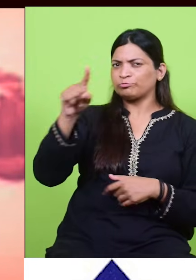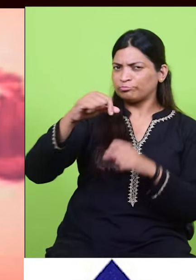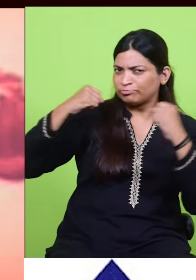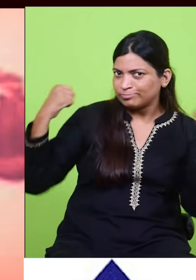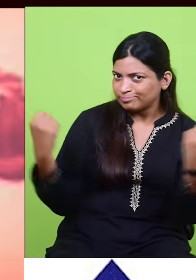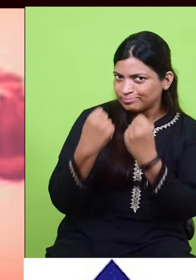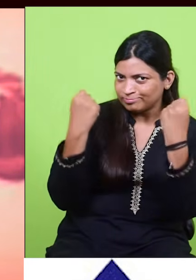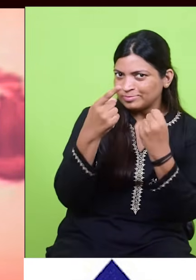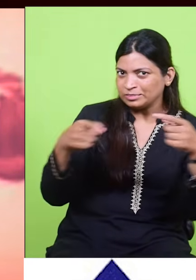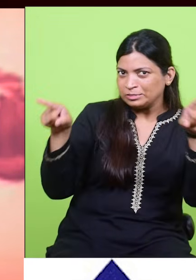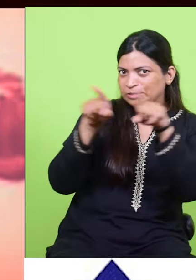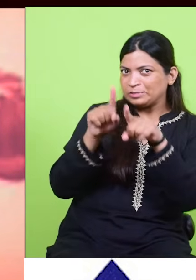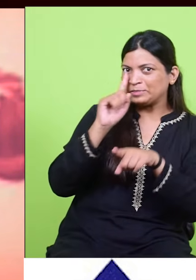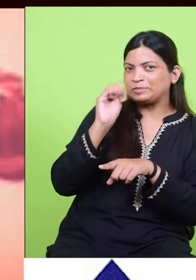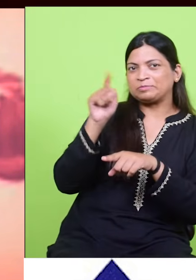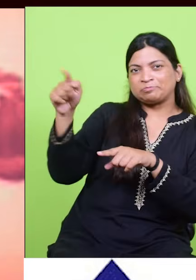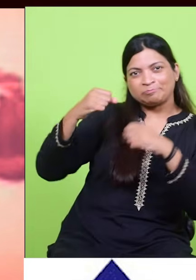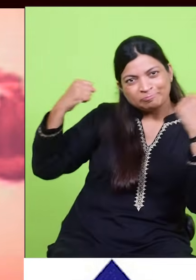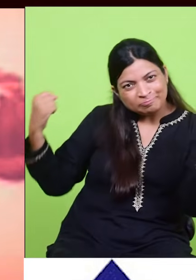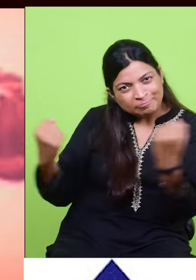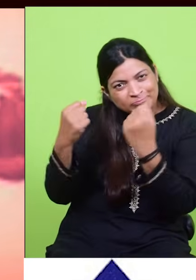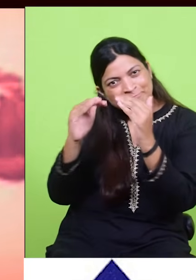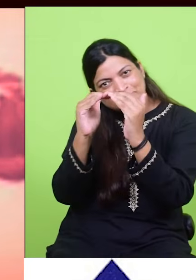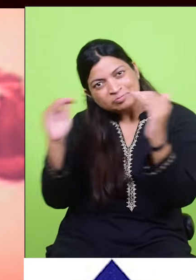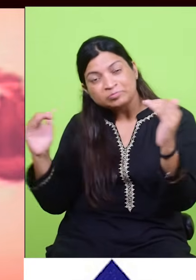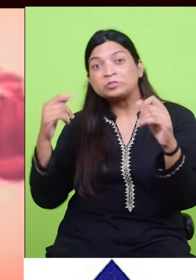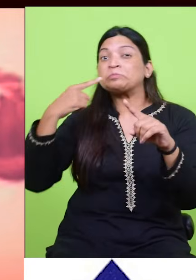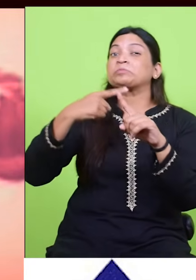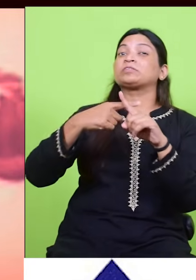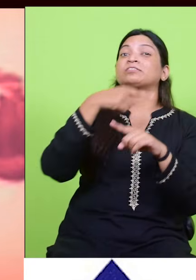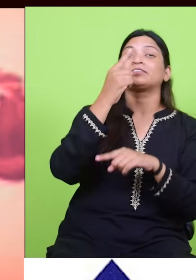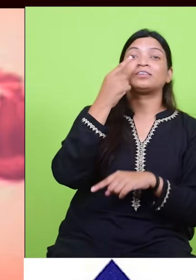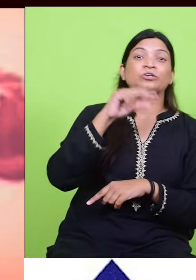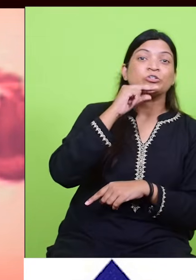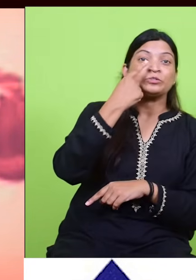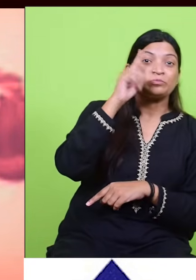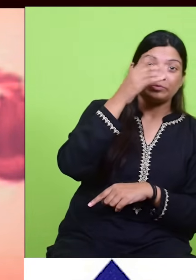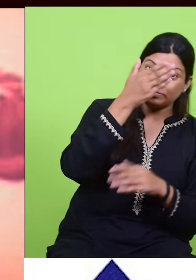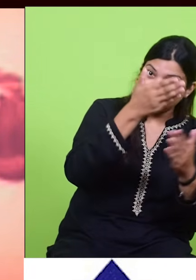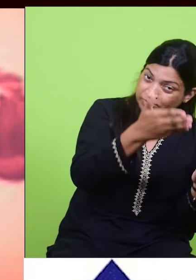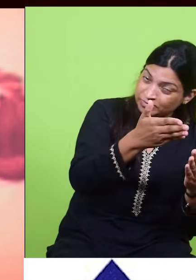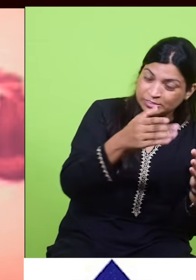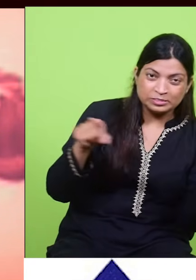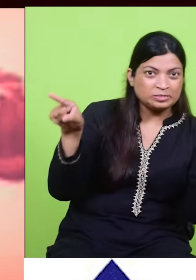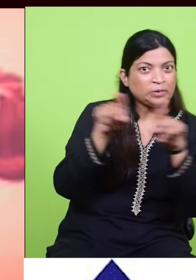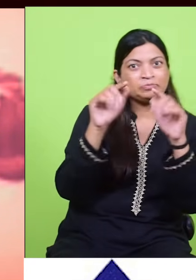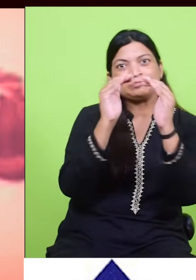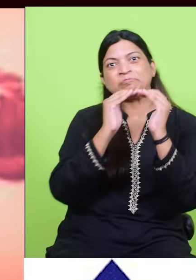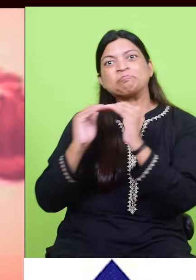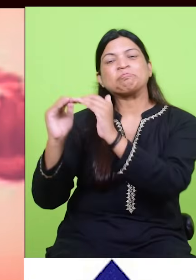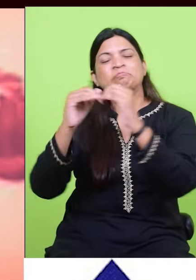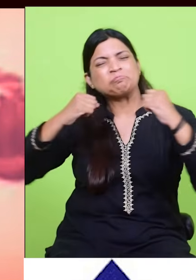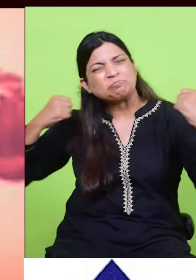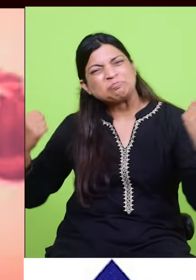हो गई है, वही खुशी मुझे आपके चेहरे पर भी दिख रही है। तो जितनी बधाई मैं गुरदीप को दूंगी उतनी ही बधाई के पात्र आप भी हैं और Thank you उनकी so माताजी much. भी